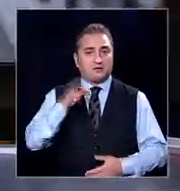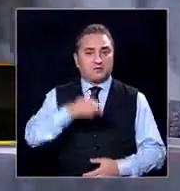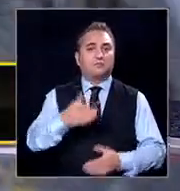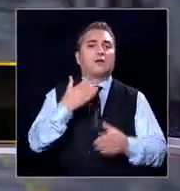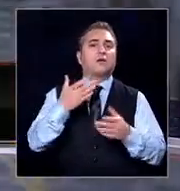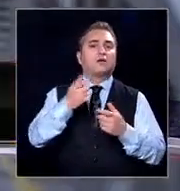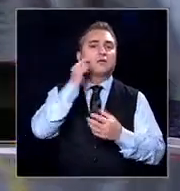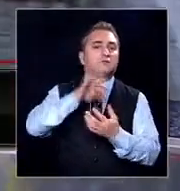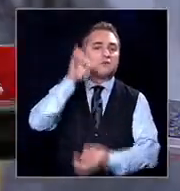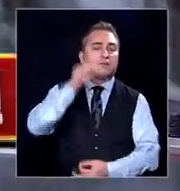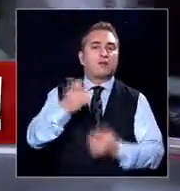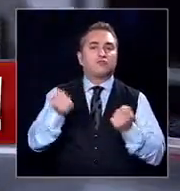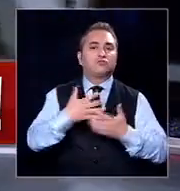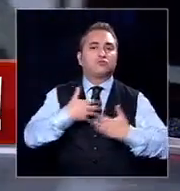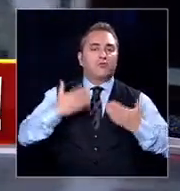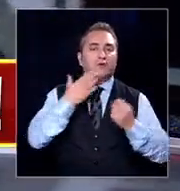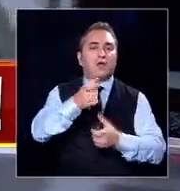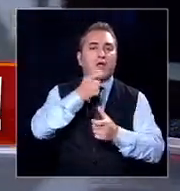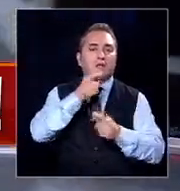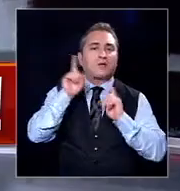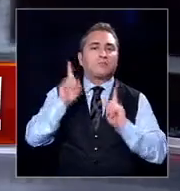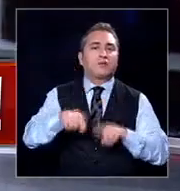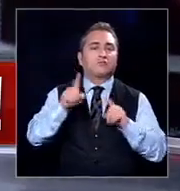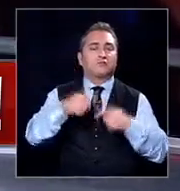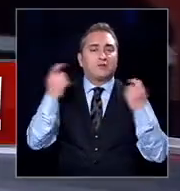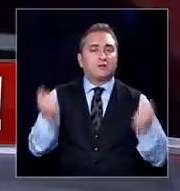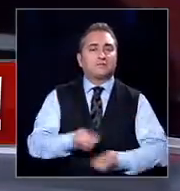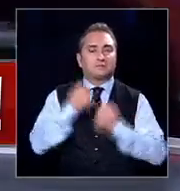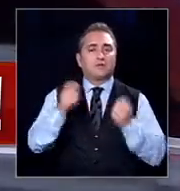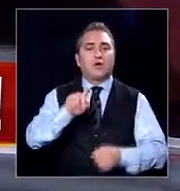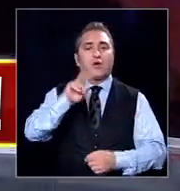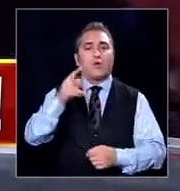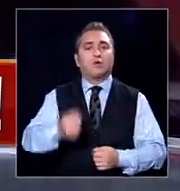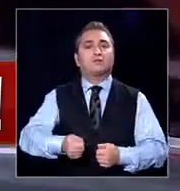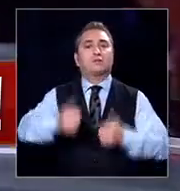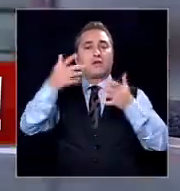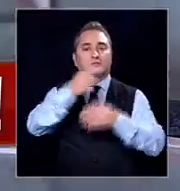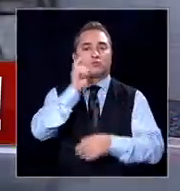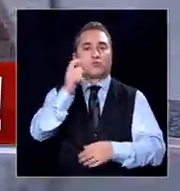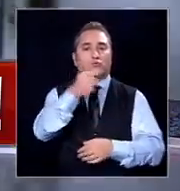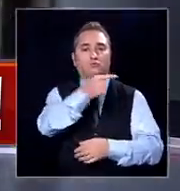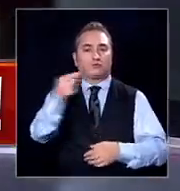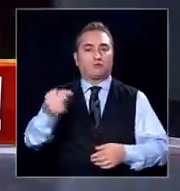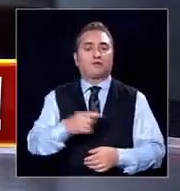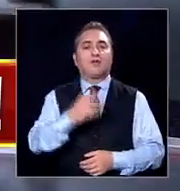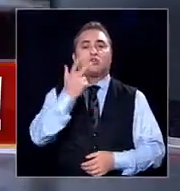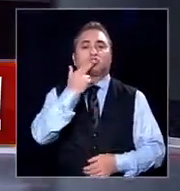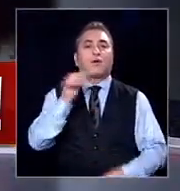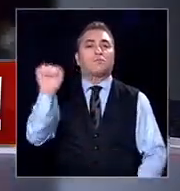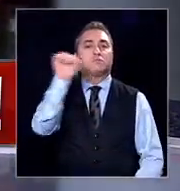iş güvenliği falan yok. 12. katta bugün, bu sabah Ankara'da 12 katlı bir binanın 9. katında affedersiniz cam